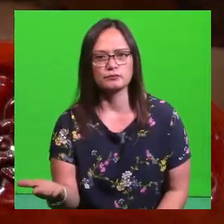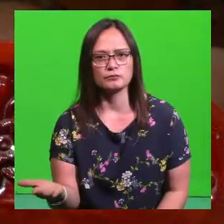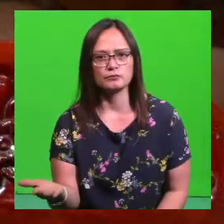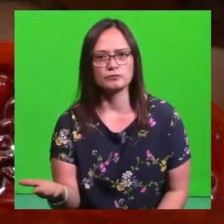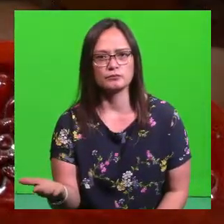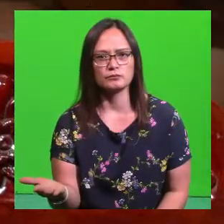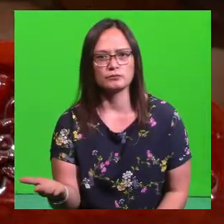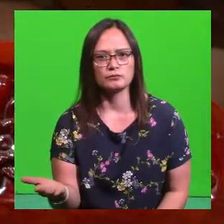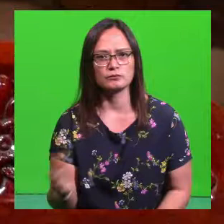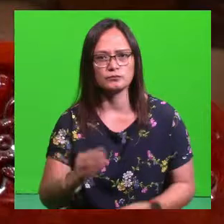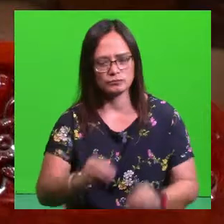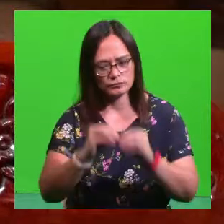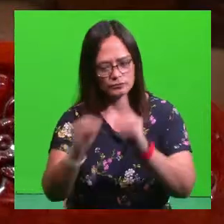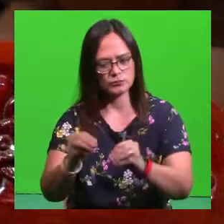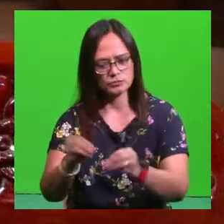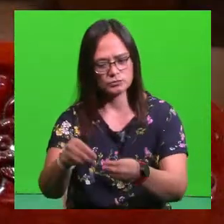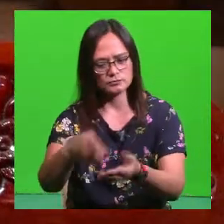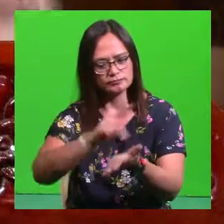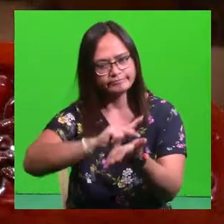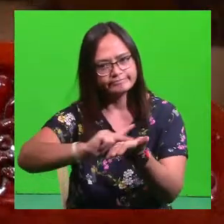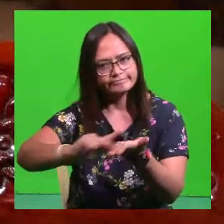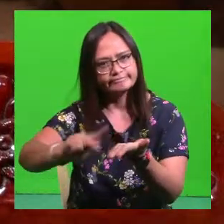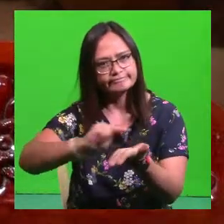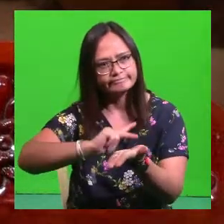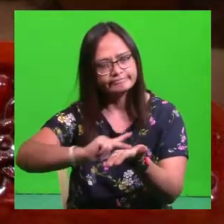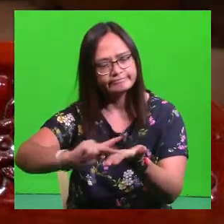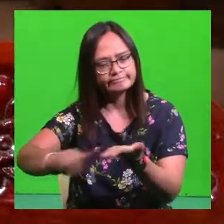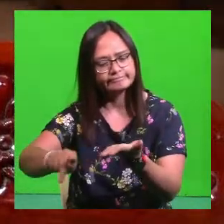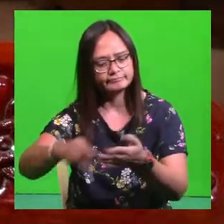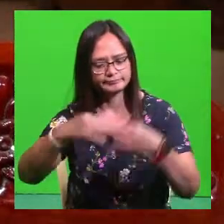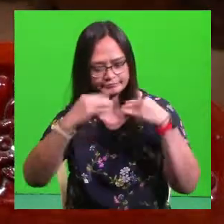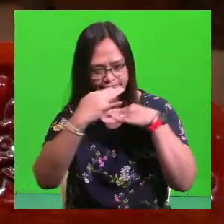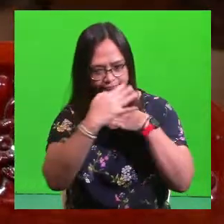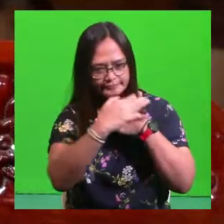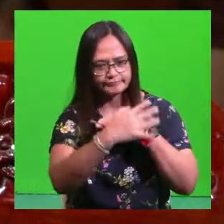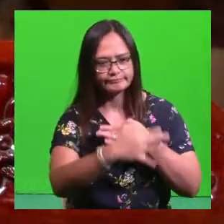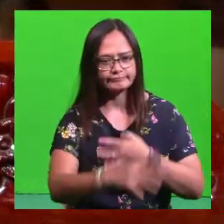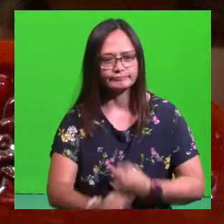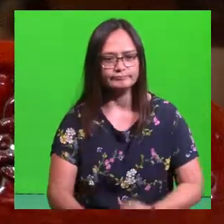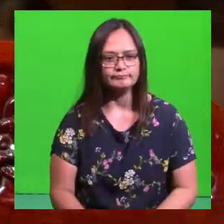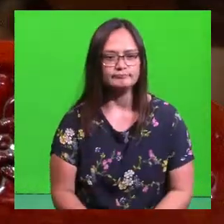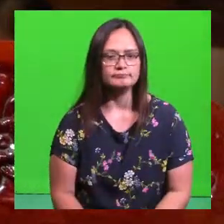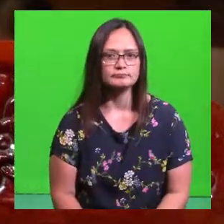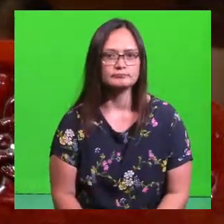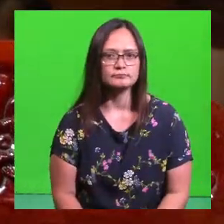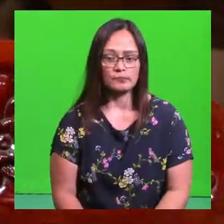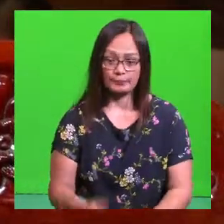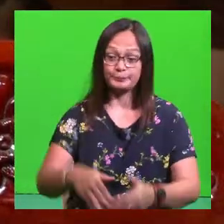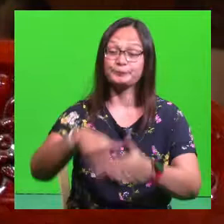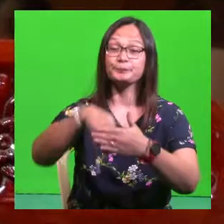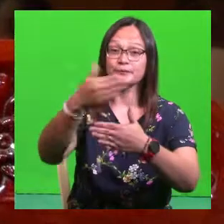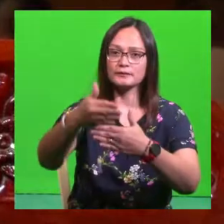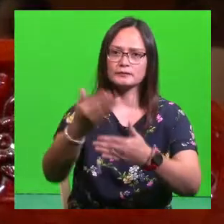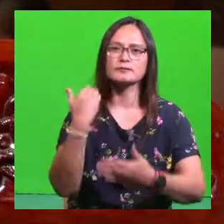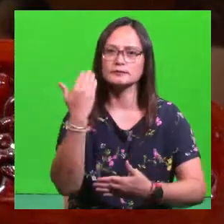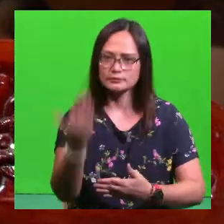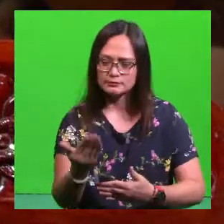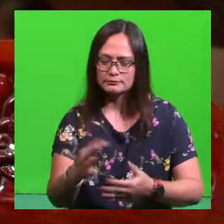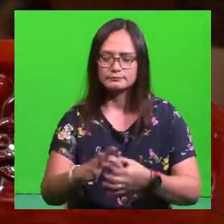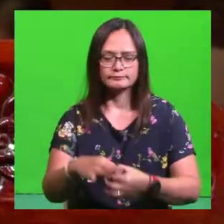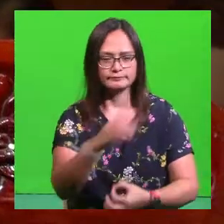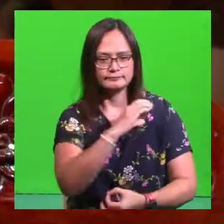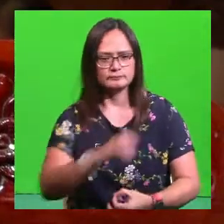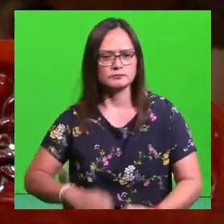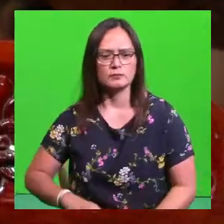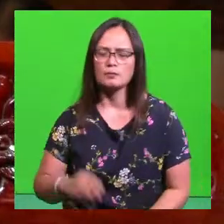dalisay na dugo. Dumako tayo sa kanyang kamatayan. So anong nangyari? Anong kahalagahan ng